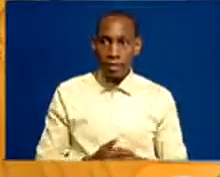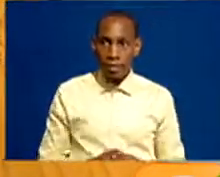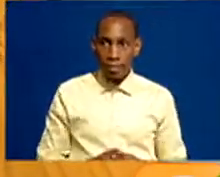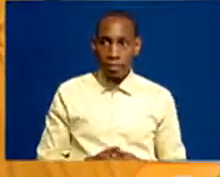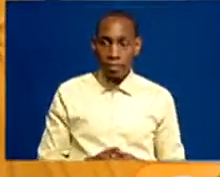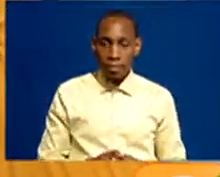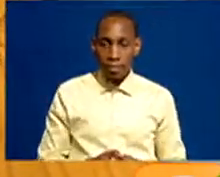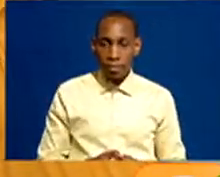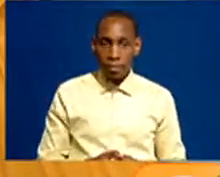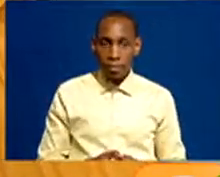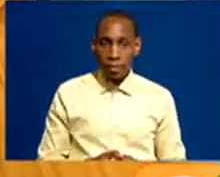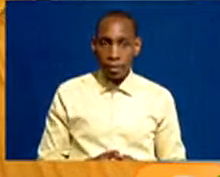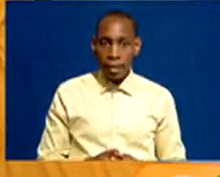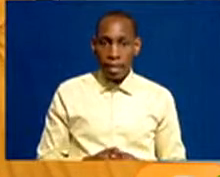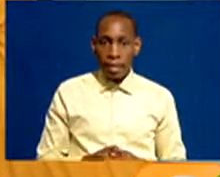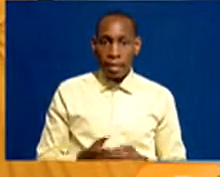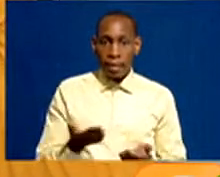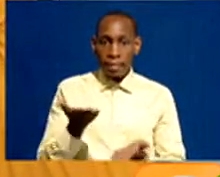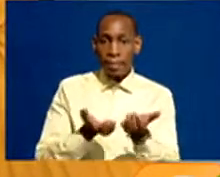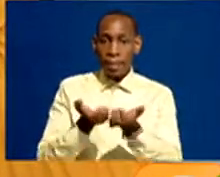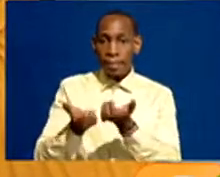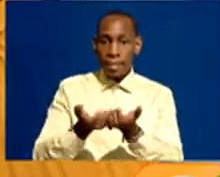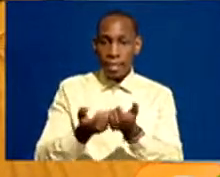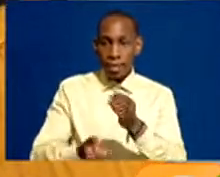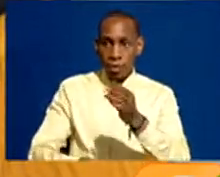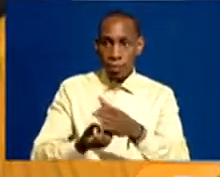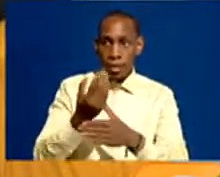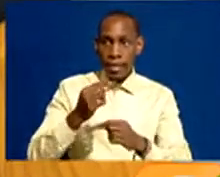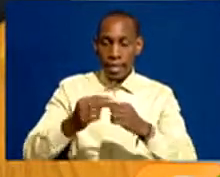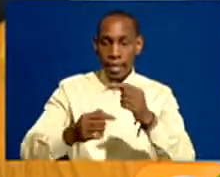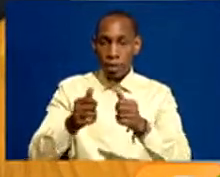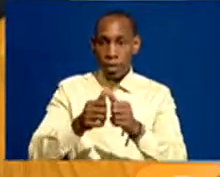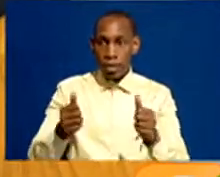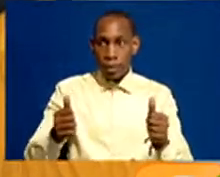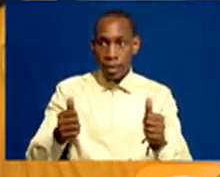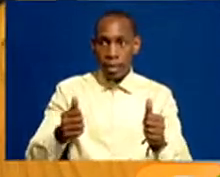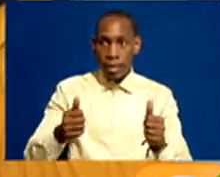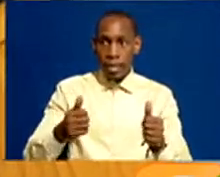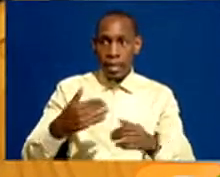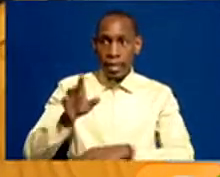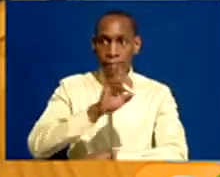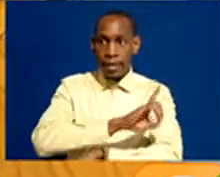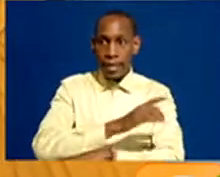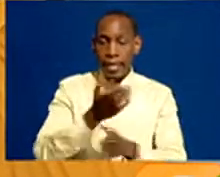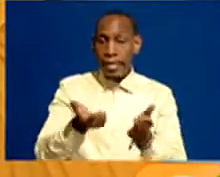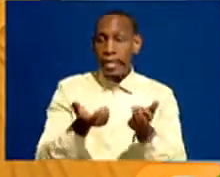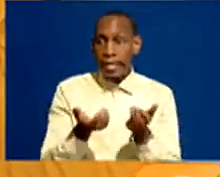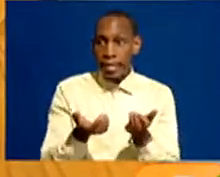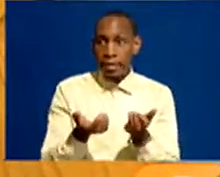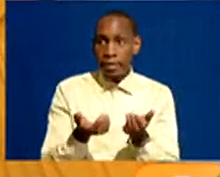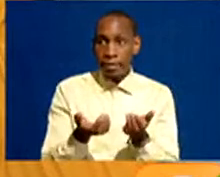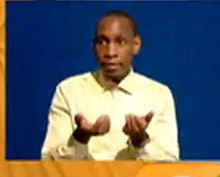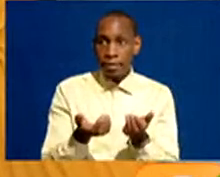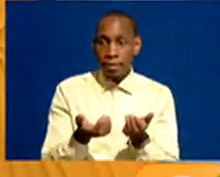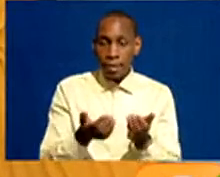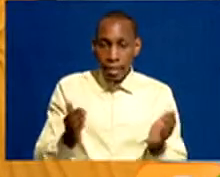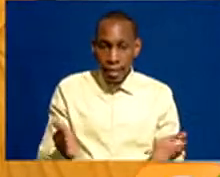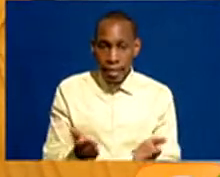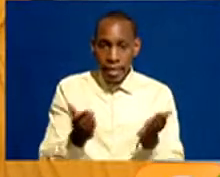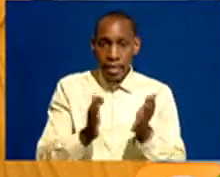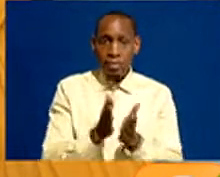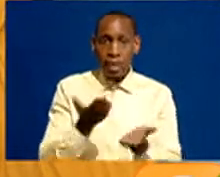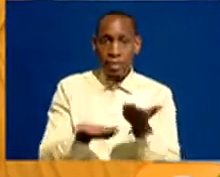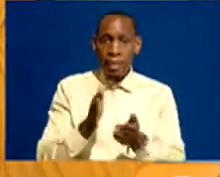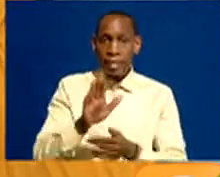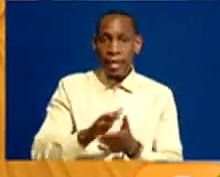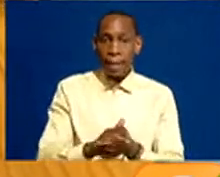Na kuweza kuwa na biashara kama hii imesimama na inaendelea vizuri kila siku, inataka uwe na kitu ambacho kinakusukuma. Pengine wewe